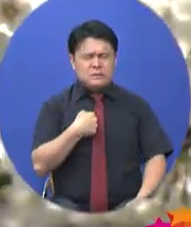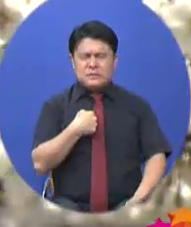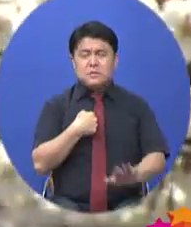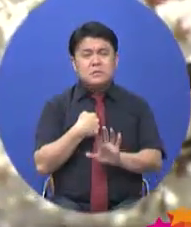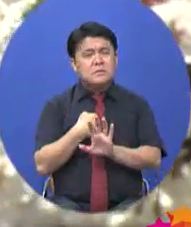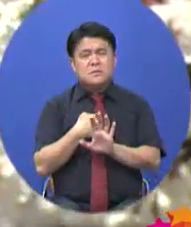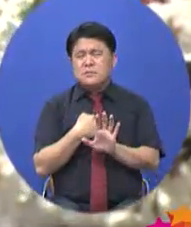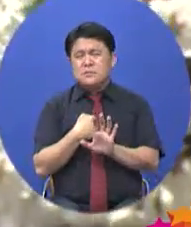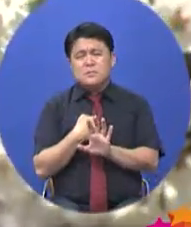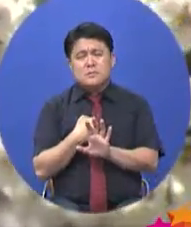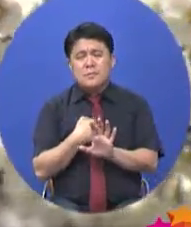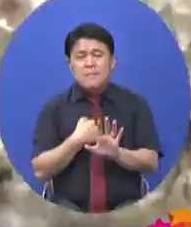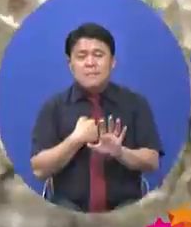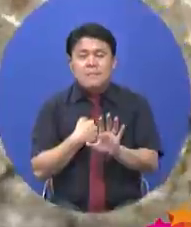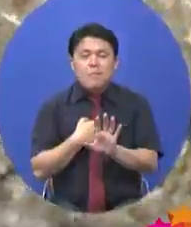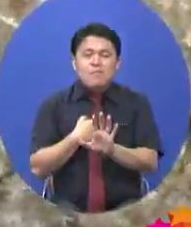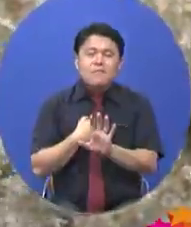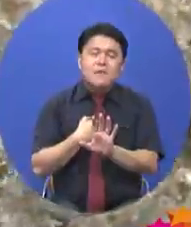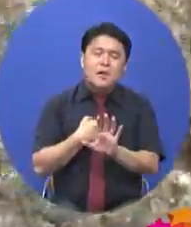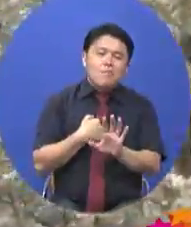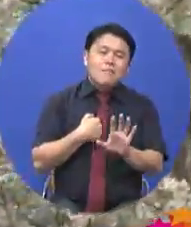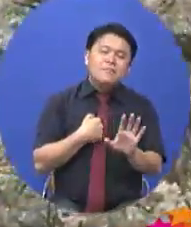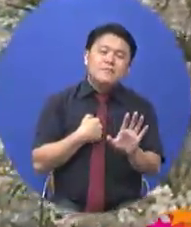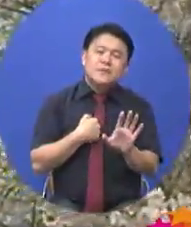어이줄 소냐